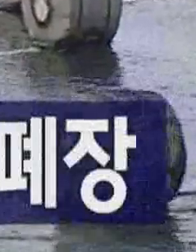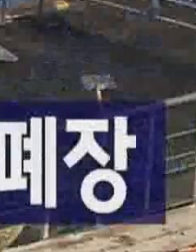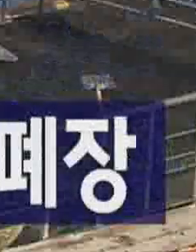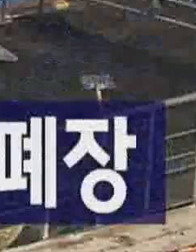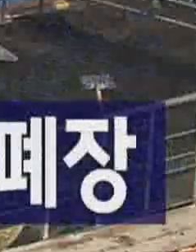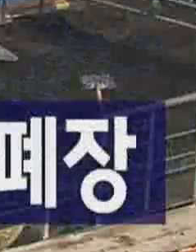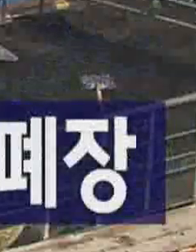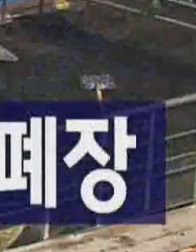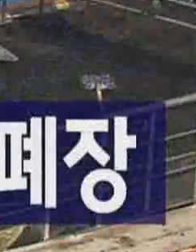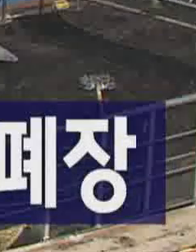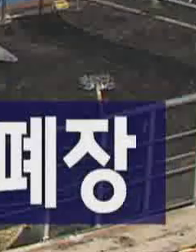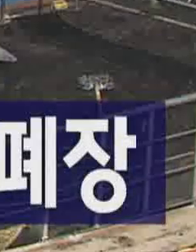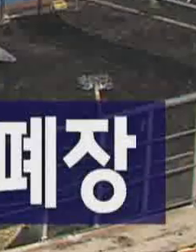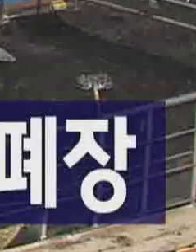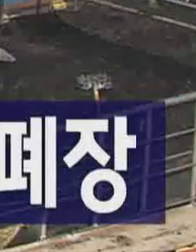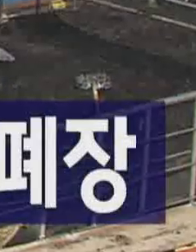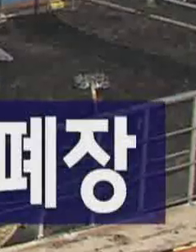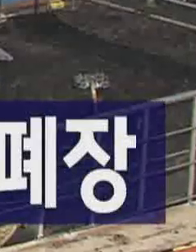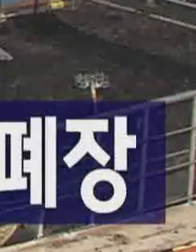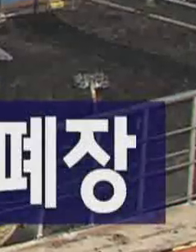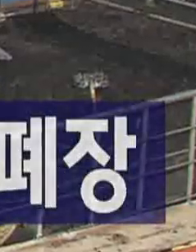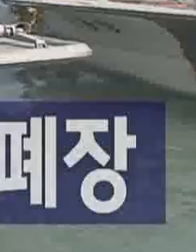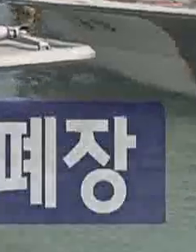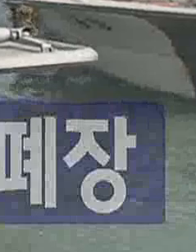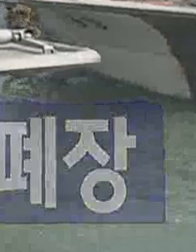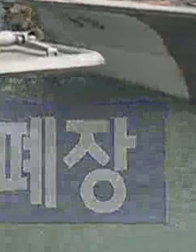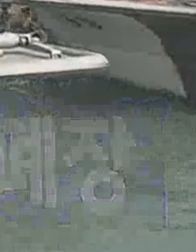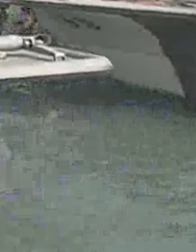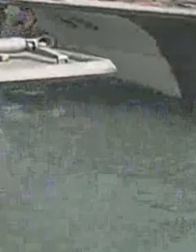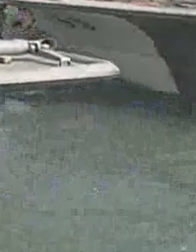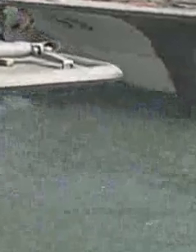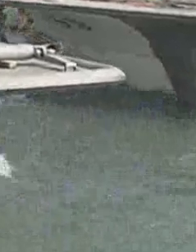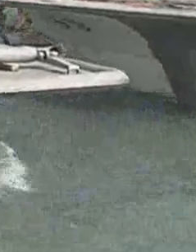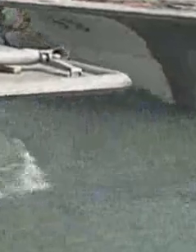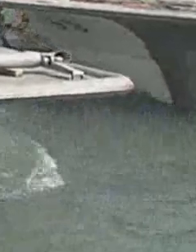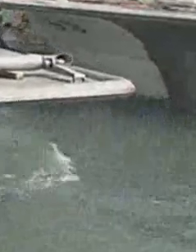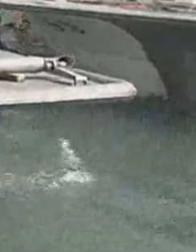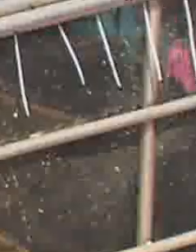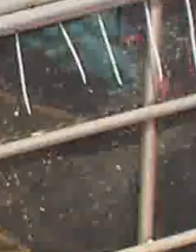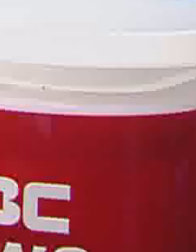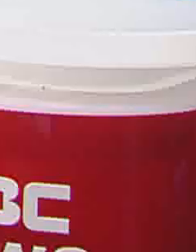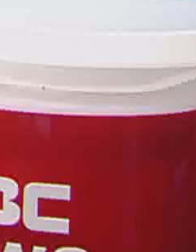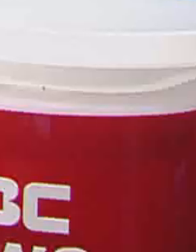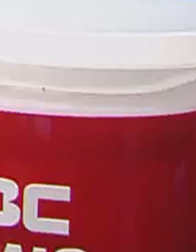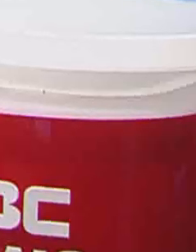끝나버렸습니다. 엎친 데 덮친 어민들의 어려움을 직접 들어봤습니다.